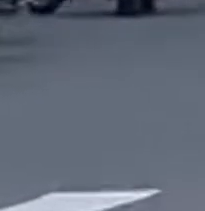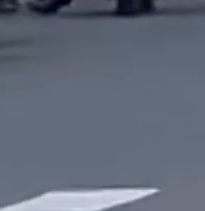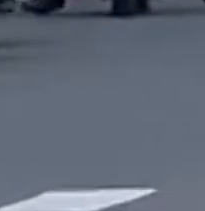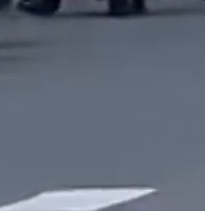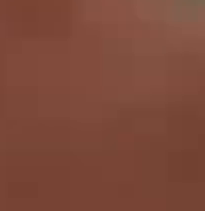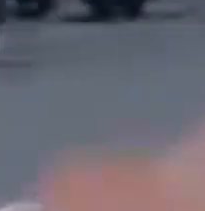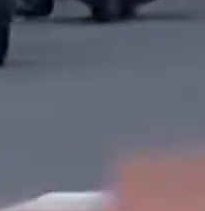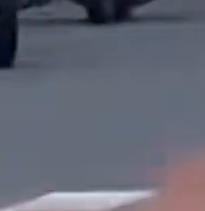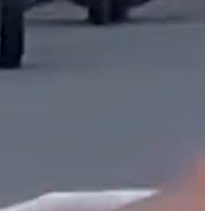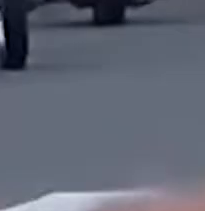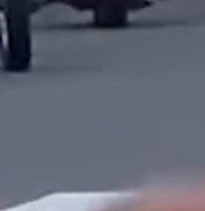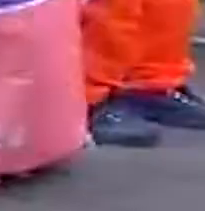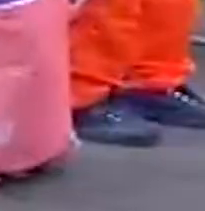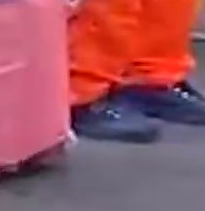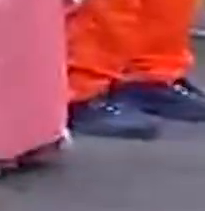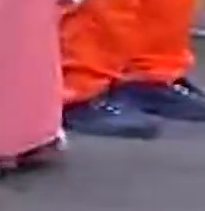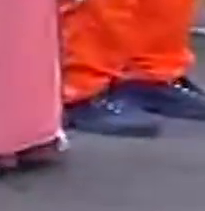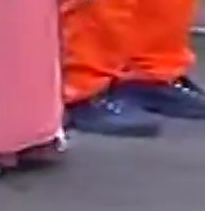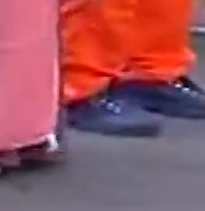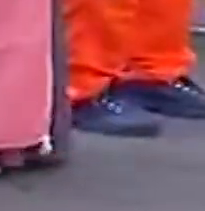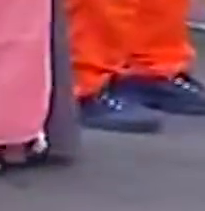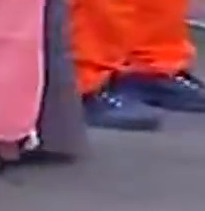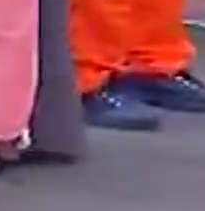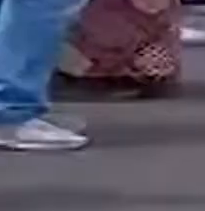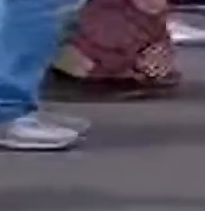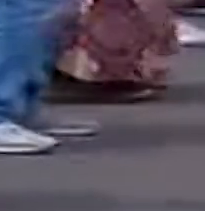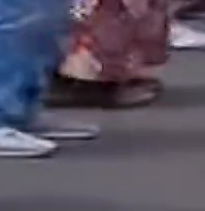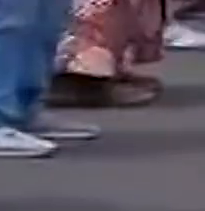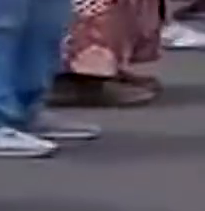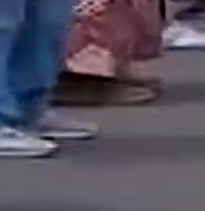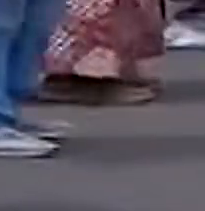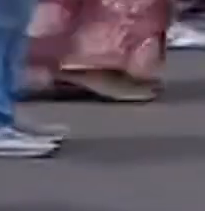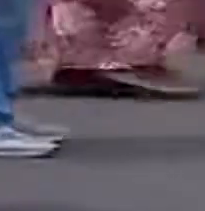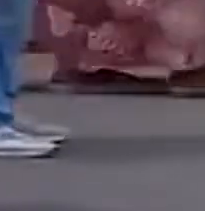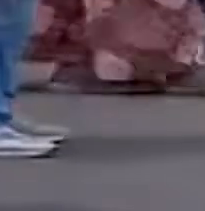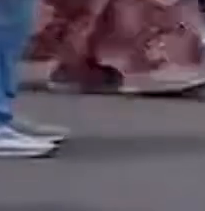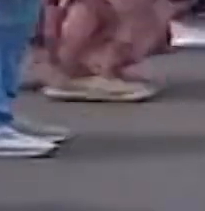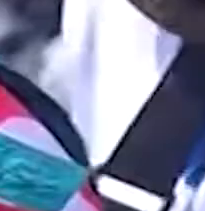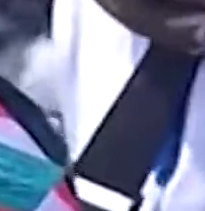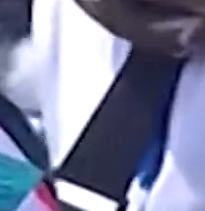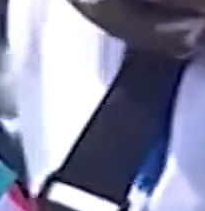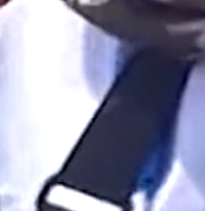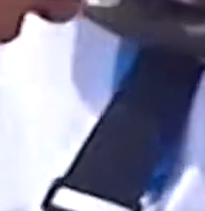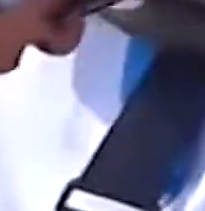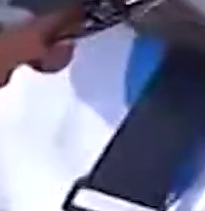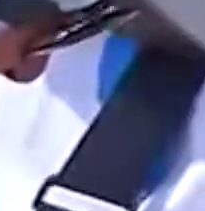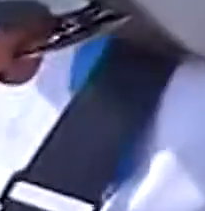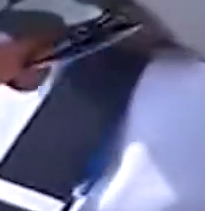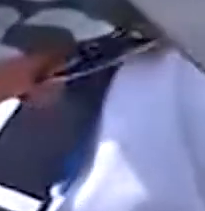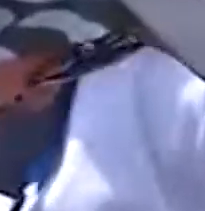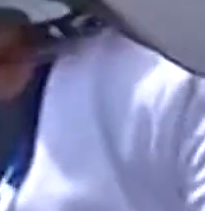di Jalan Thamrin menuju ke patung Budha kemudian bergerak ke Kementerian pemberdayaan perempuan dan juga